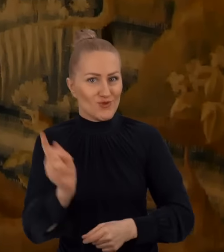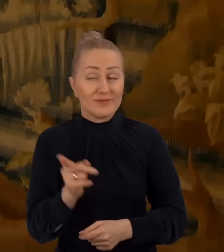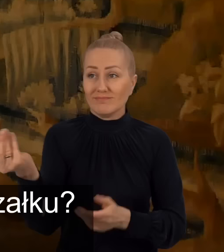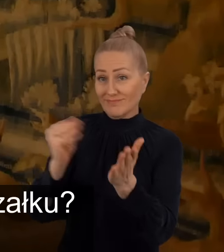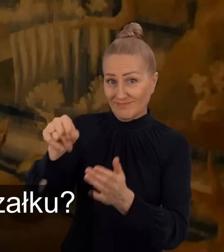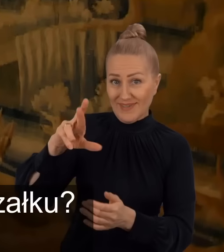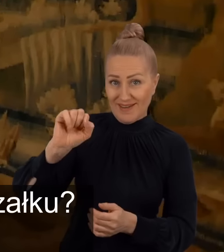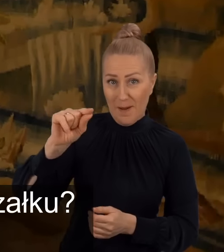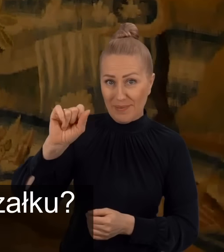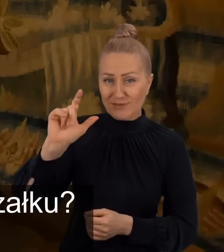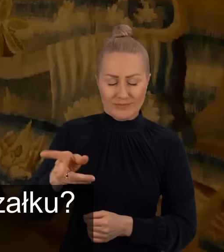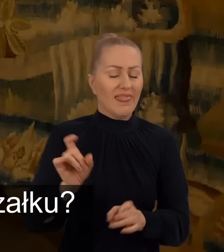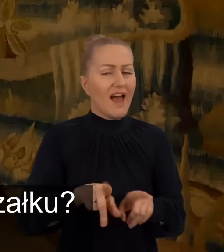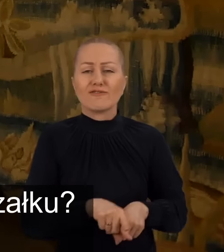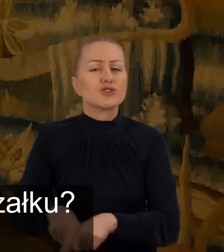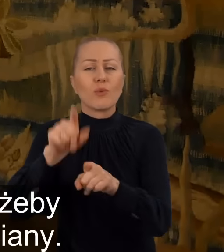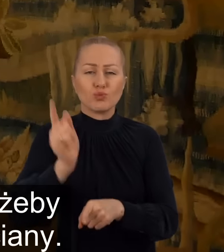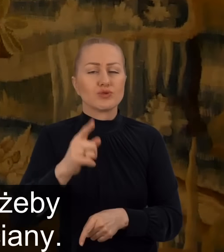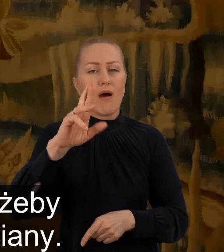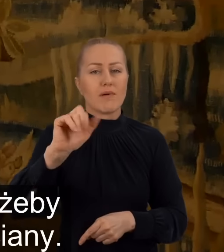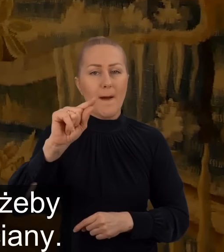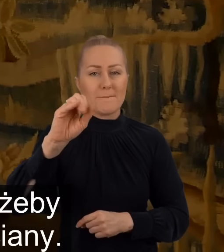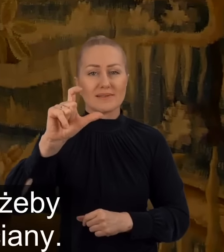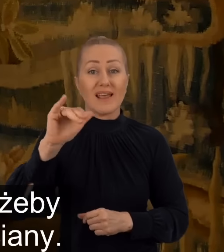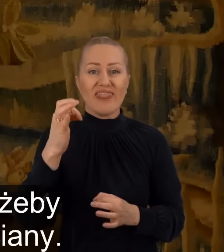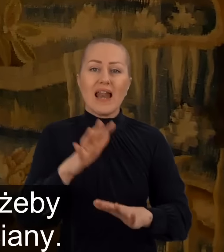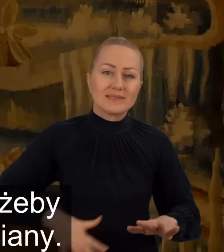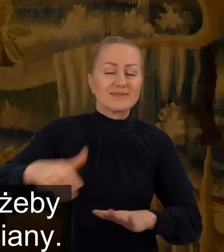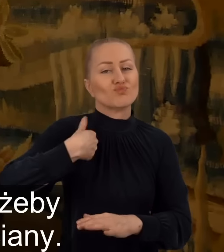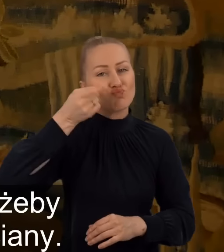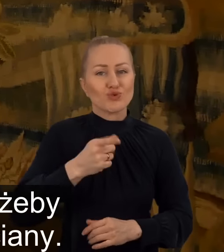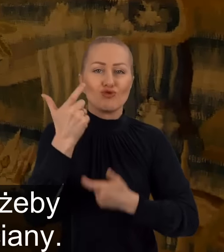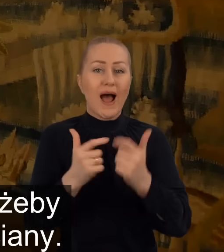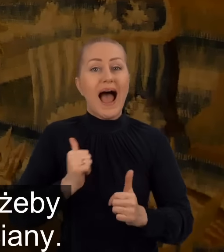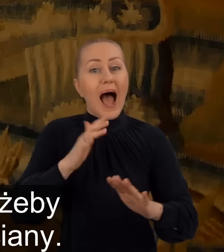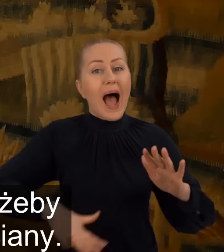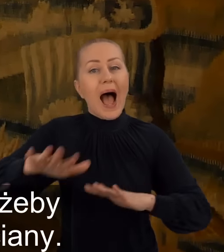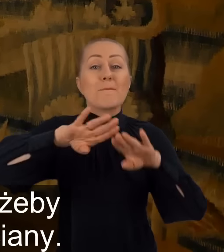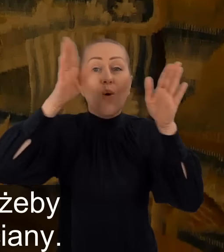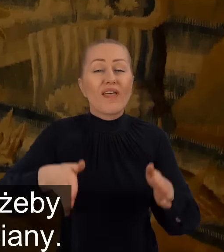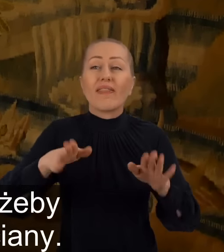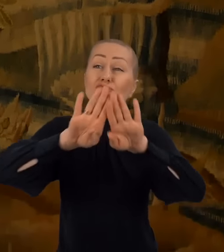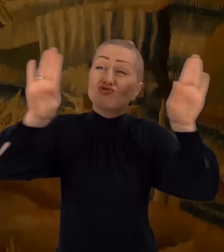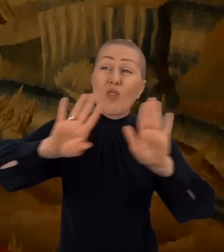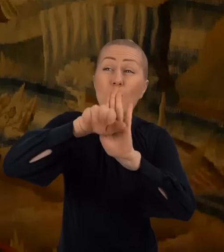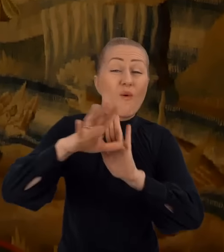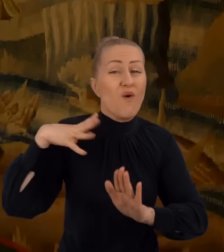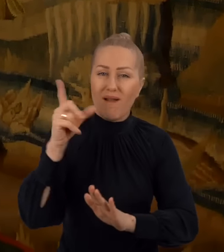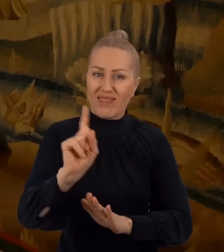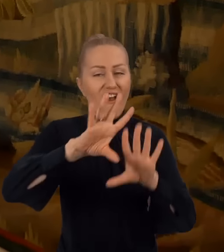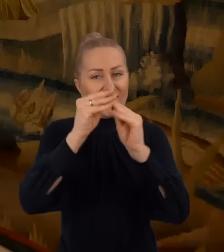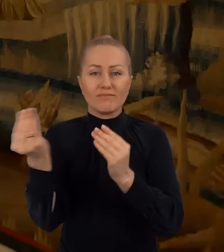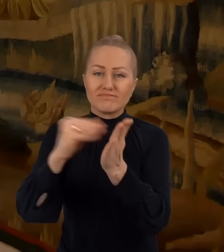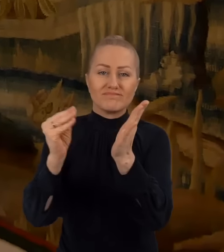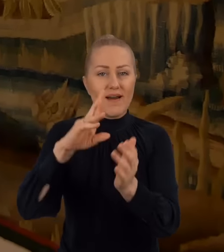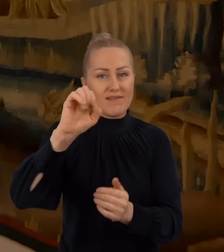Czyli tutaj też Rapacki, panie marszałku. Wszędzie Rapacki. Jednak. Od tej pory musimy zadbać o to, żeby nie było w tym budynku wolnej ściany. Wszędzie Rapacki.